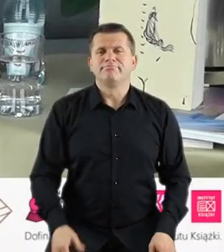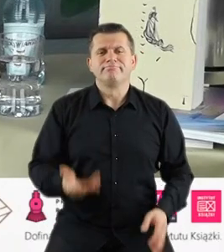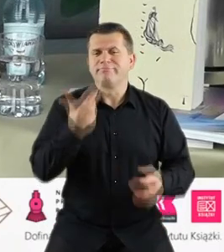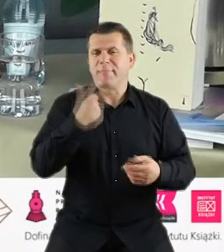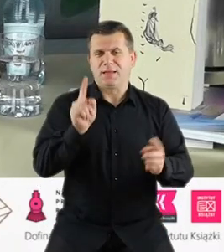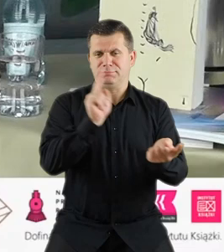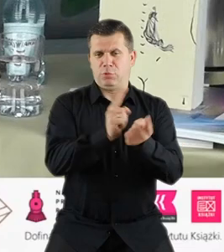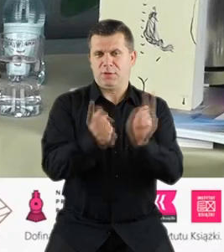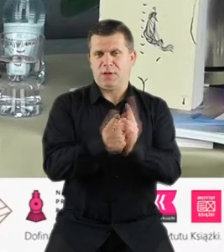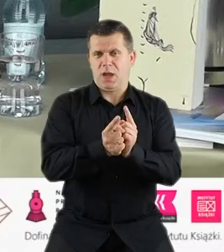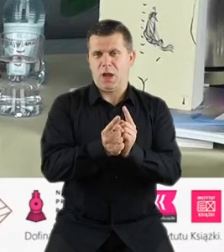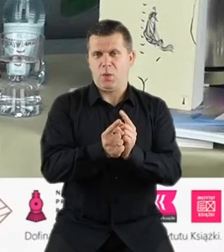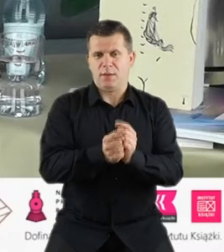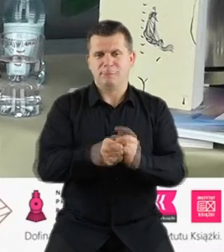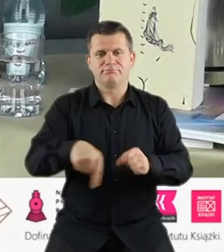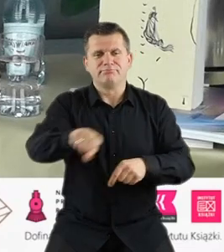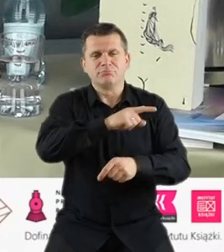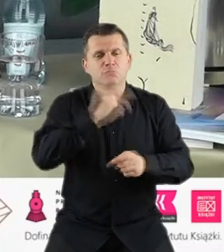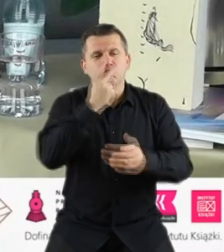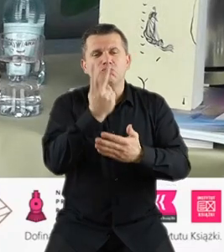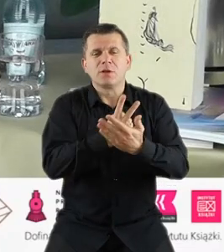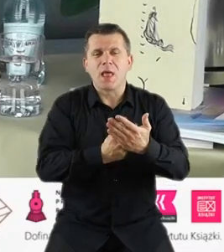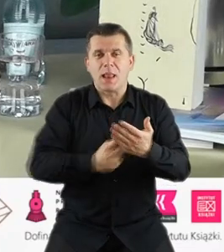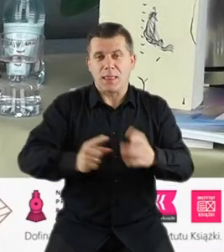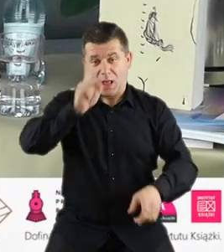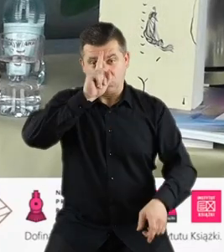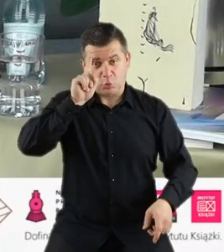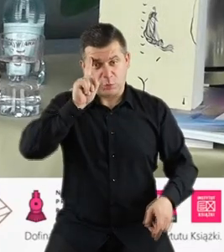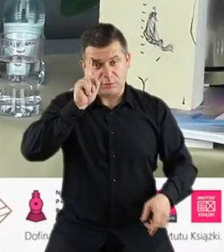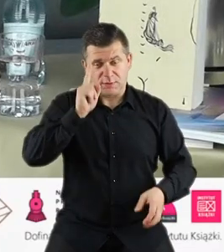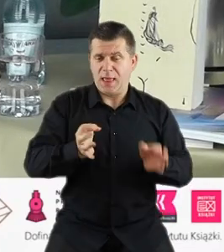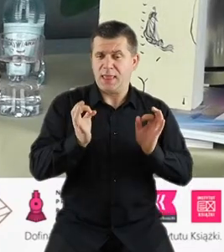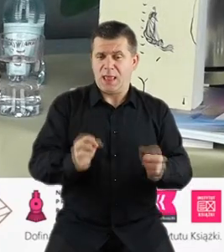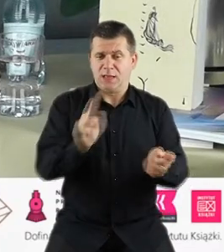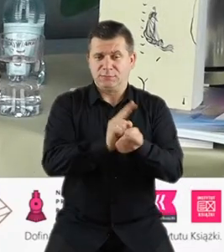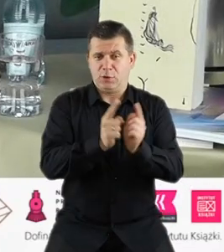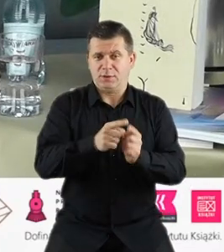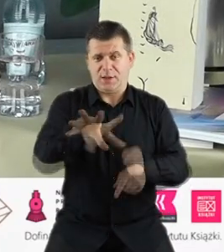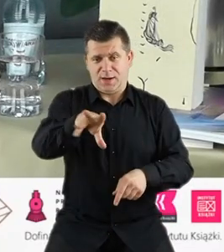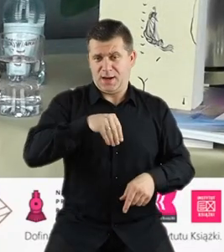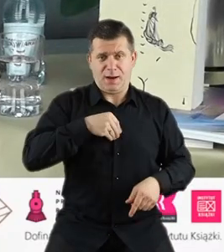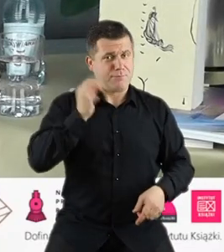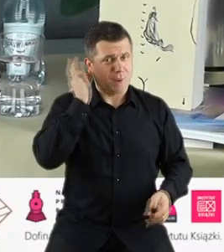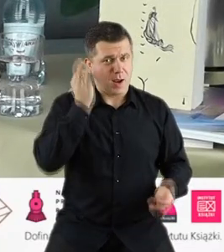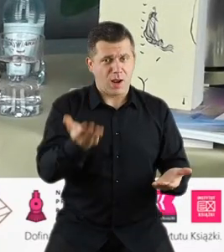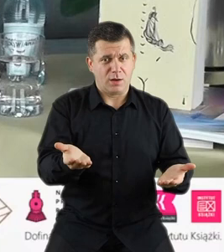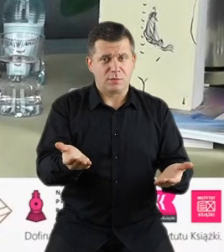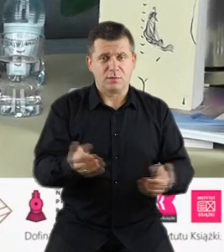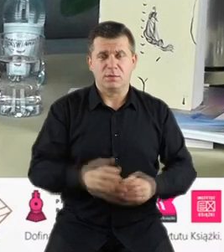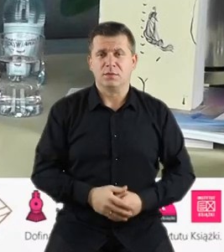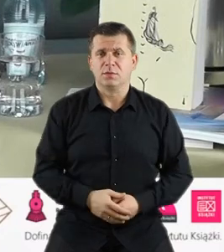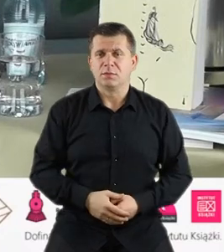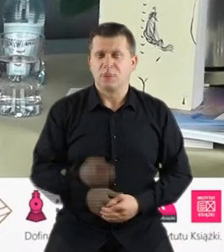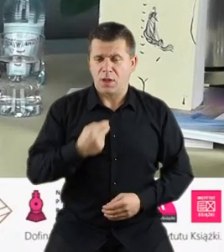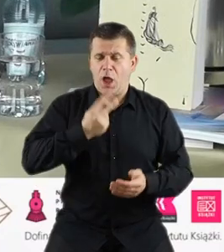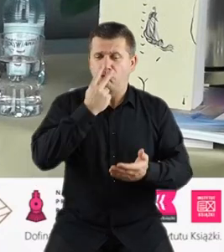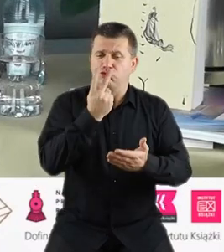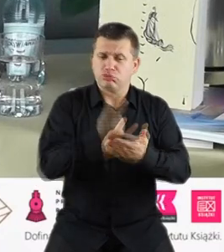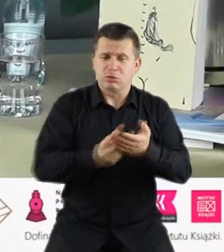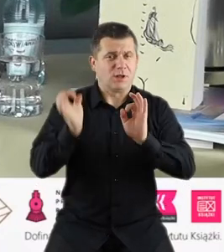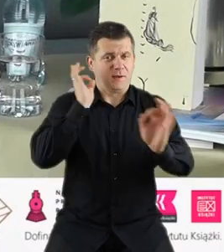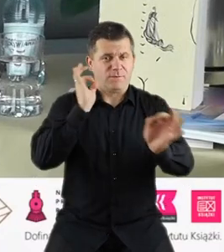nie spotkałam się z czytelnikami, nie spotkałam się z ludźmi, tak jak teraz się spotykam z Panią, tak? Rzeczywiście